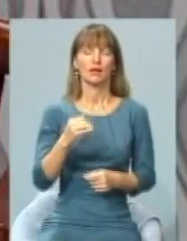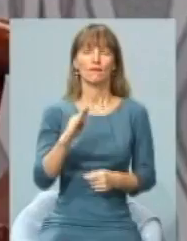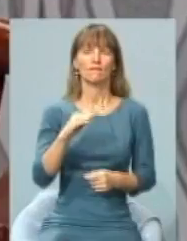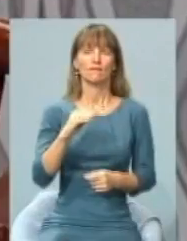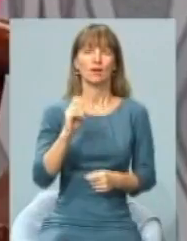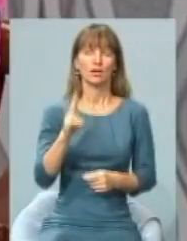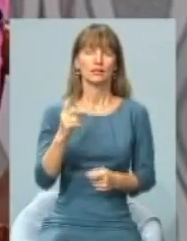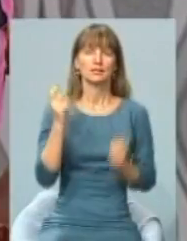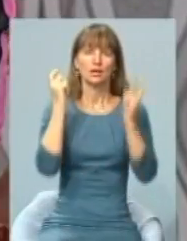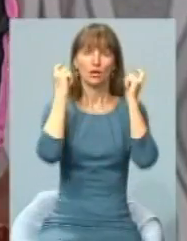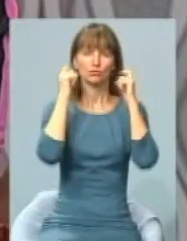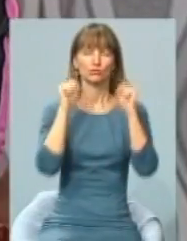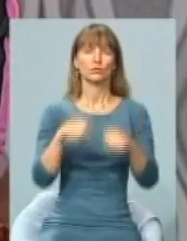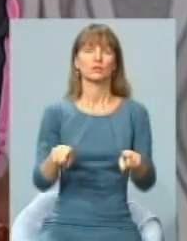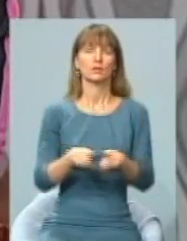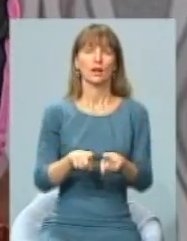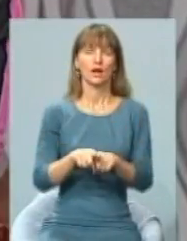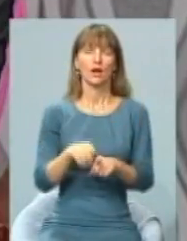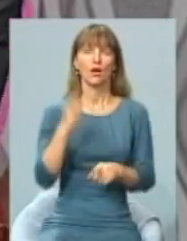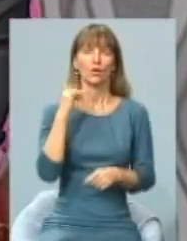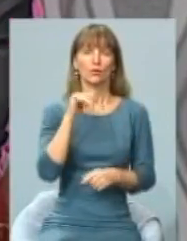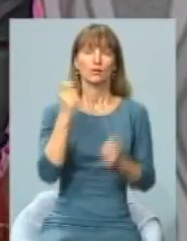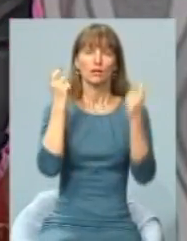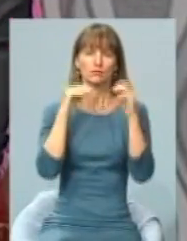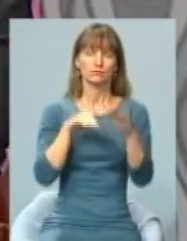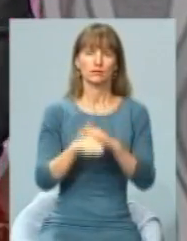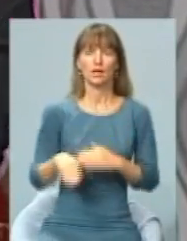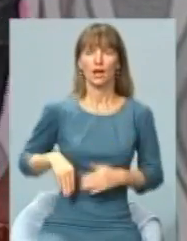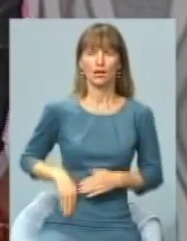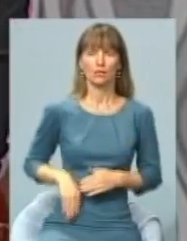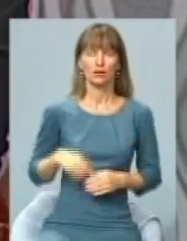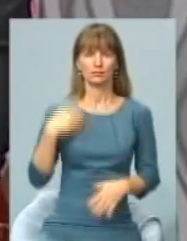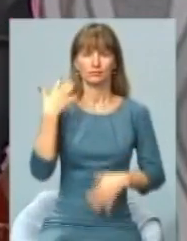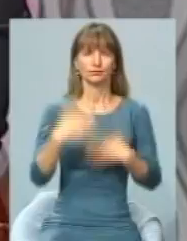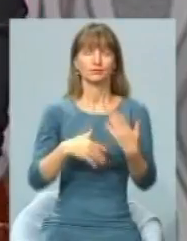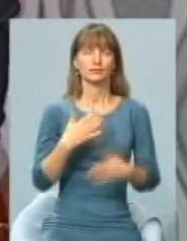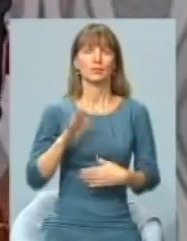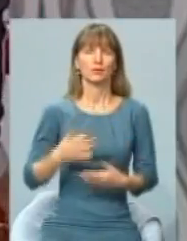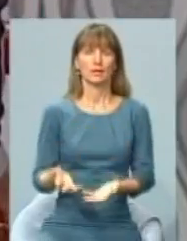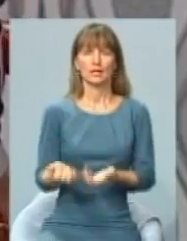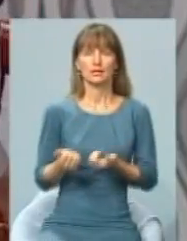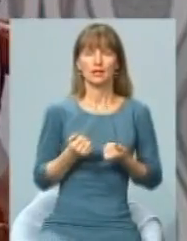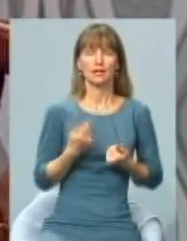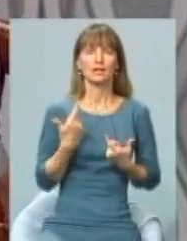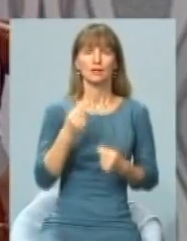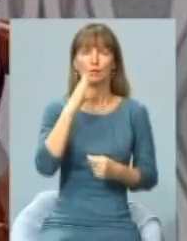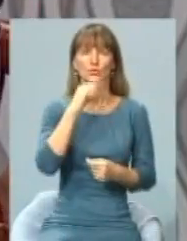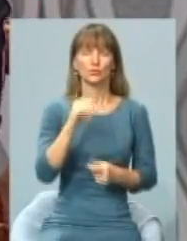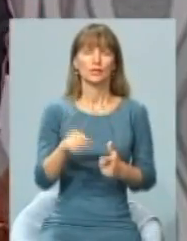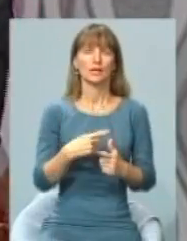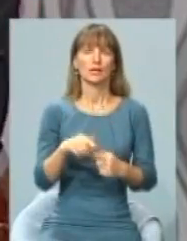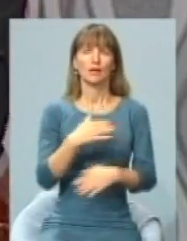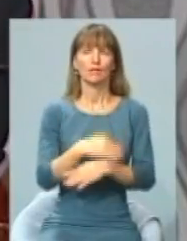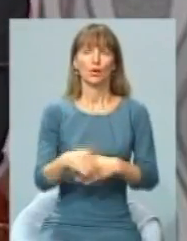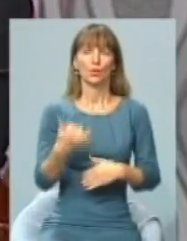з навушниками таку ж саму річ зробити. Коли в тебе навушники кладеш в кишеню, і вони плутаються, знаєш, потім дістаєш десь у маршрутці або десь на вулиці, і в